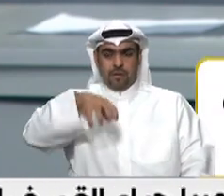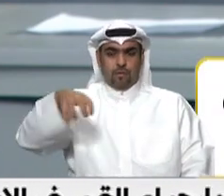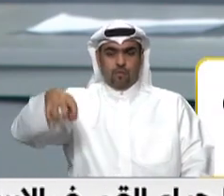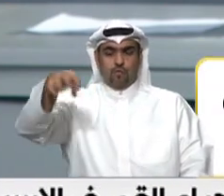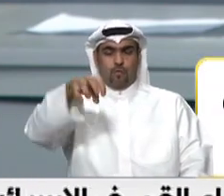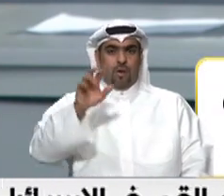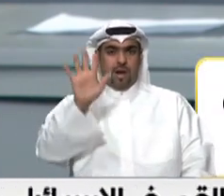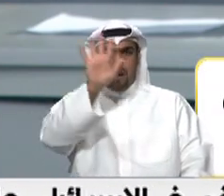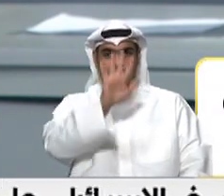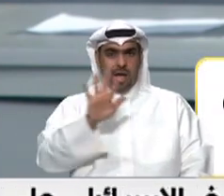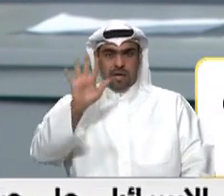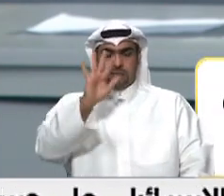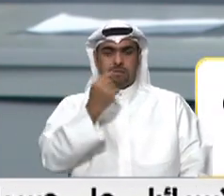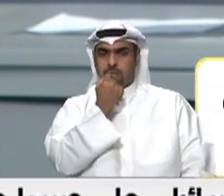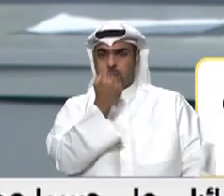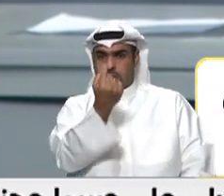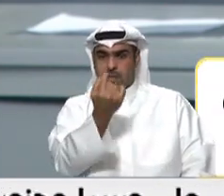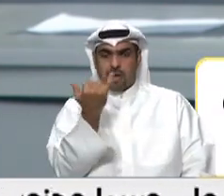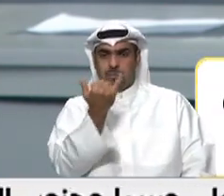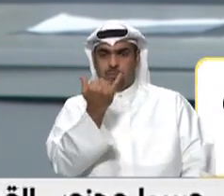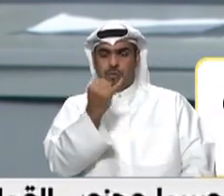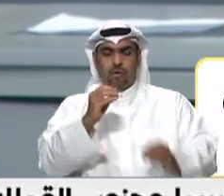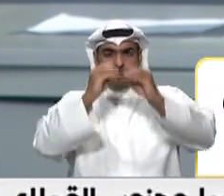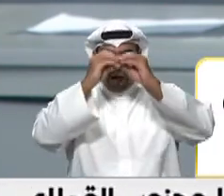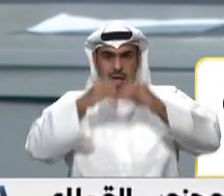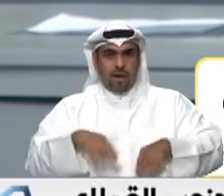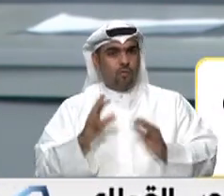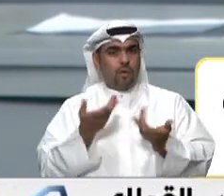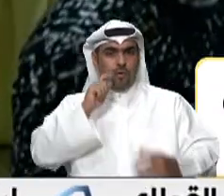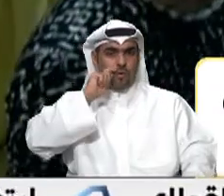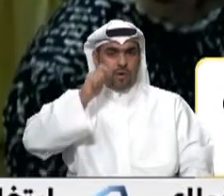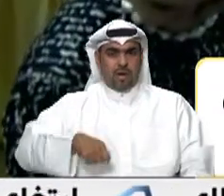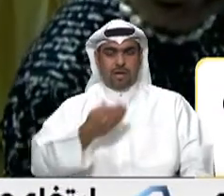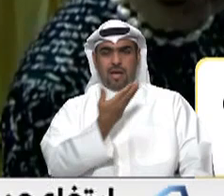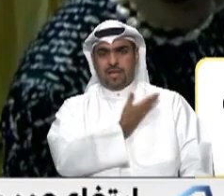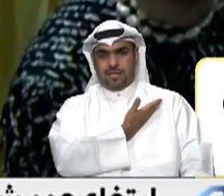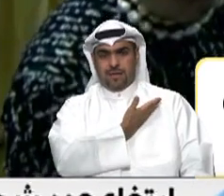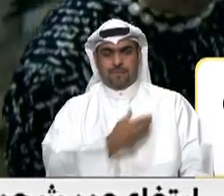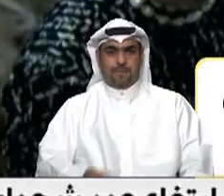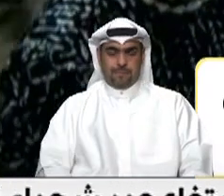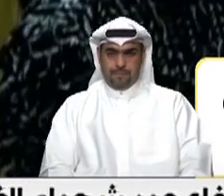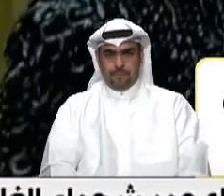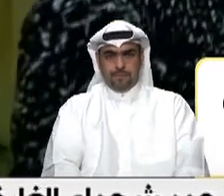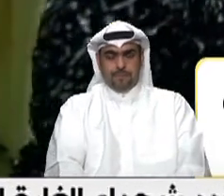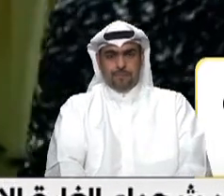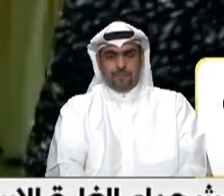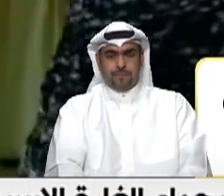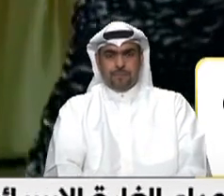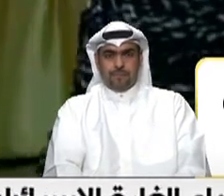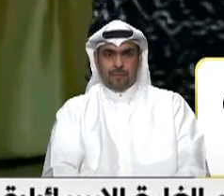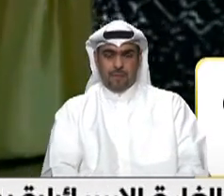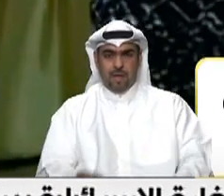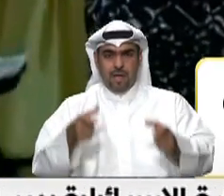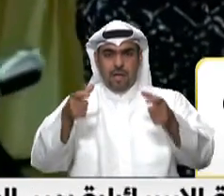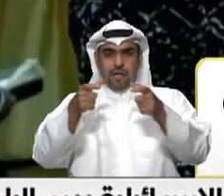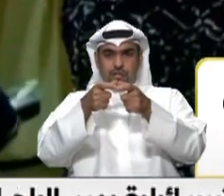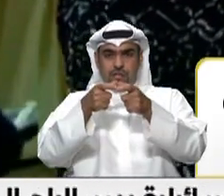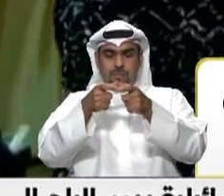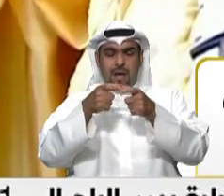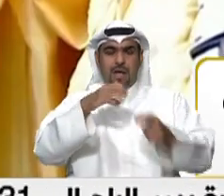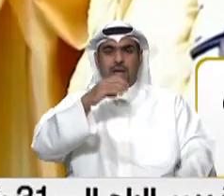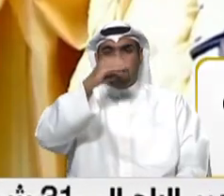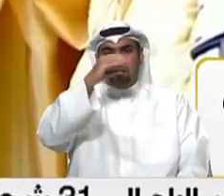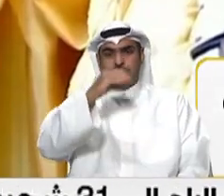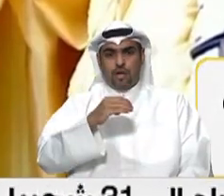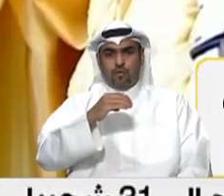سلميه للنزاع في اوكرانيا وغزه بعد يومين من اجتماعات مغلقه